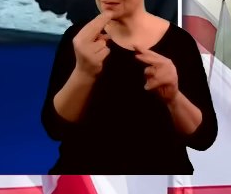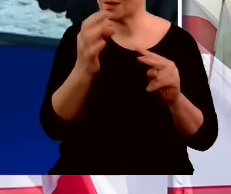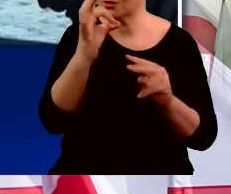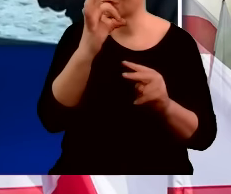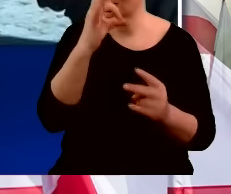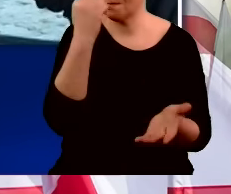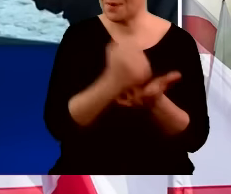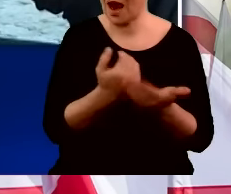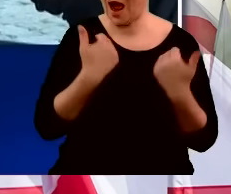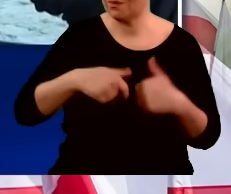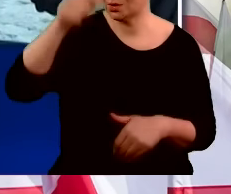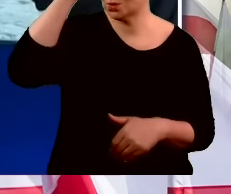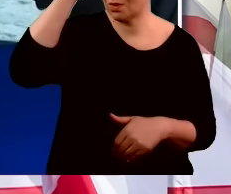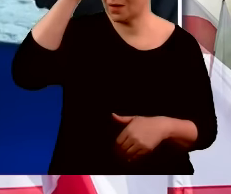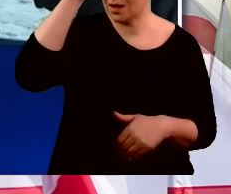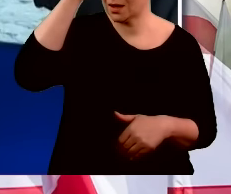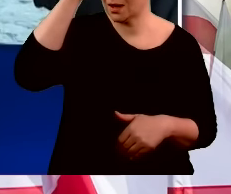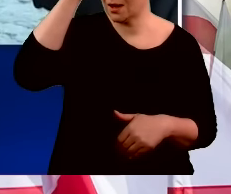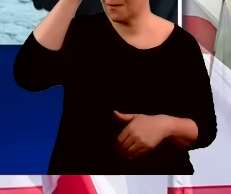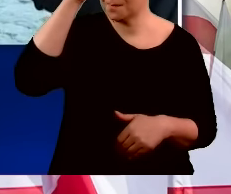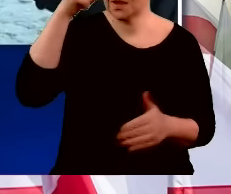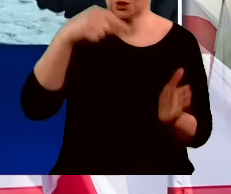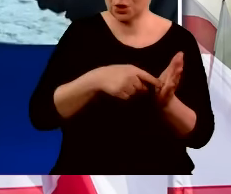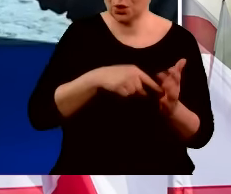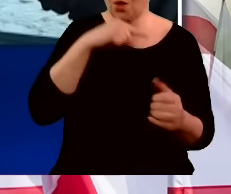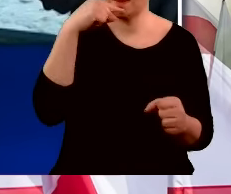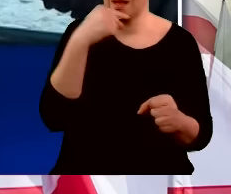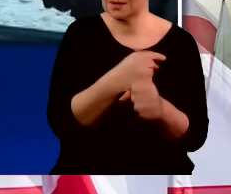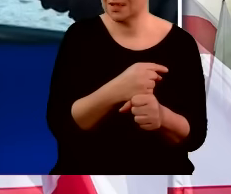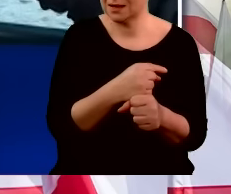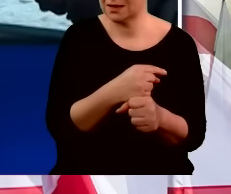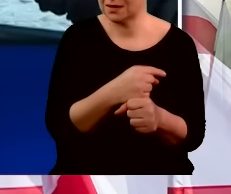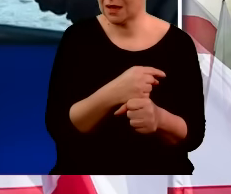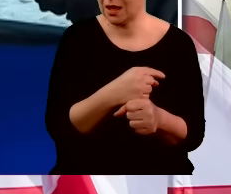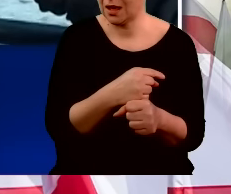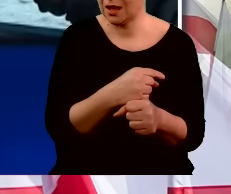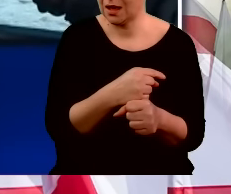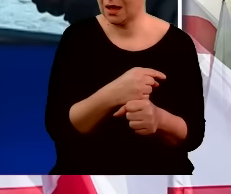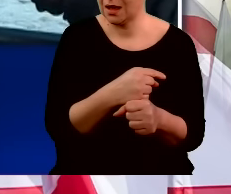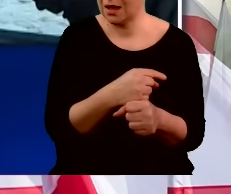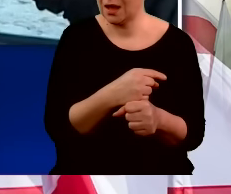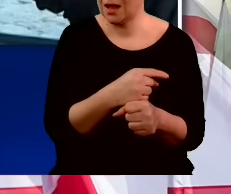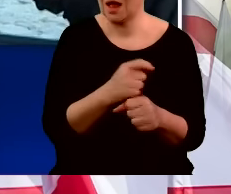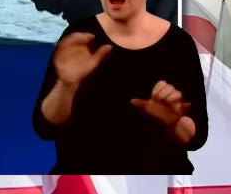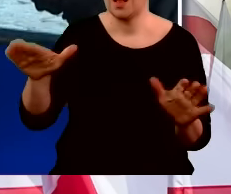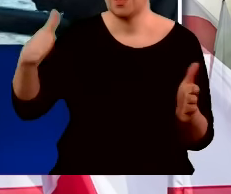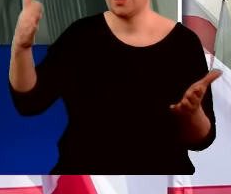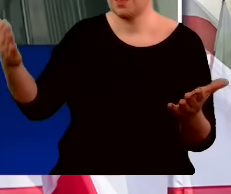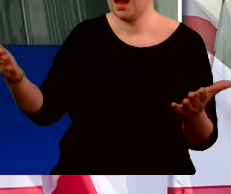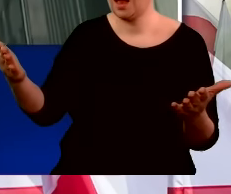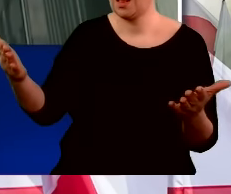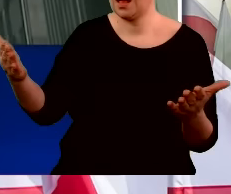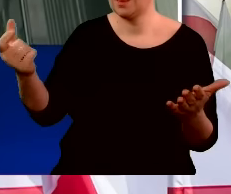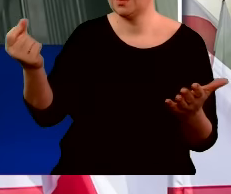praw człowieka, oni się zasługują decyzją. I znów, panie doktorze, na moment wciela się w rolę adwokatu z diaboli, bo